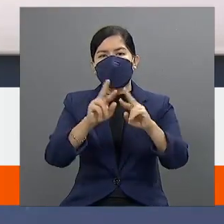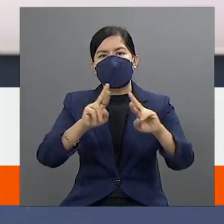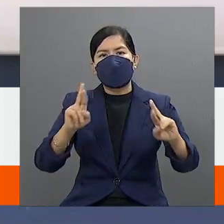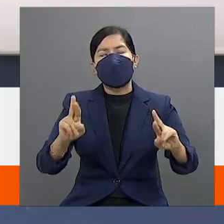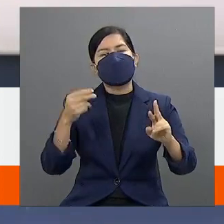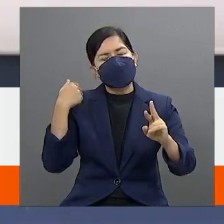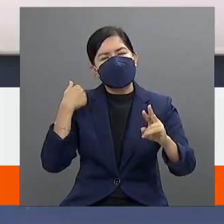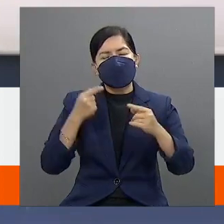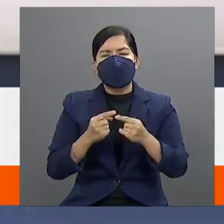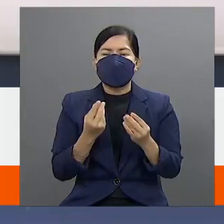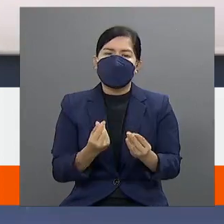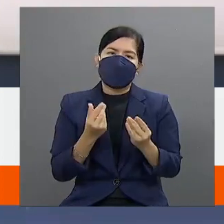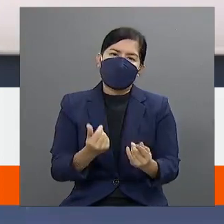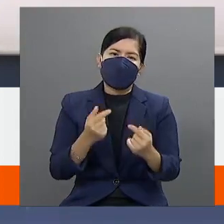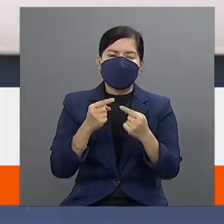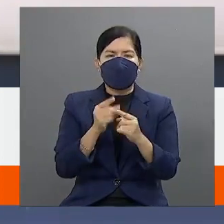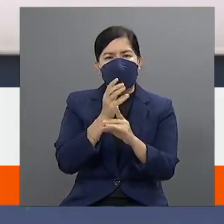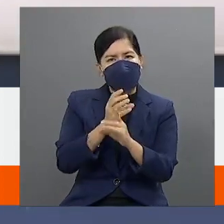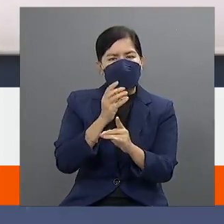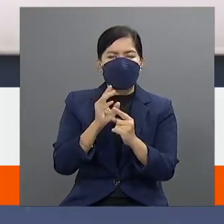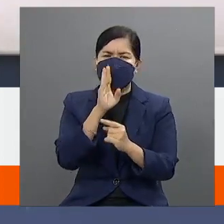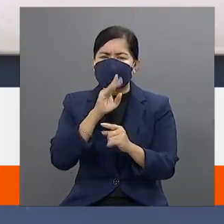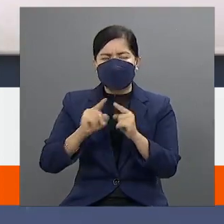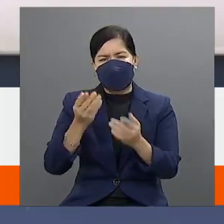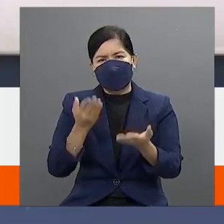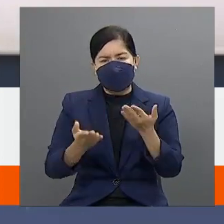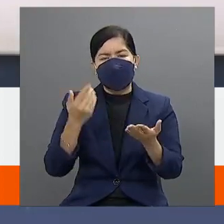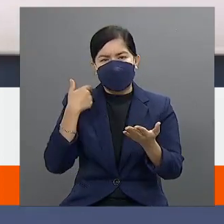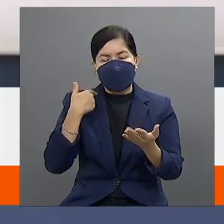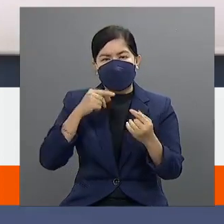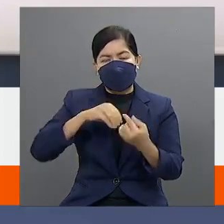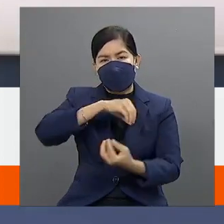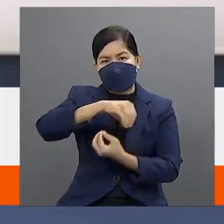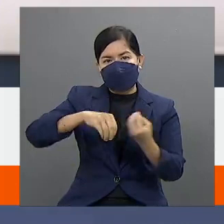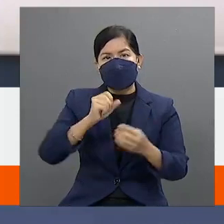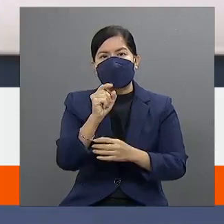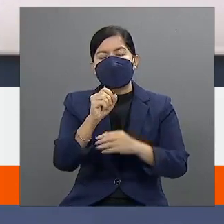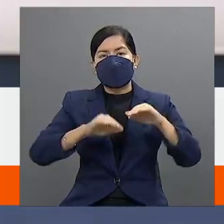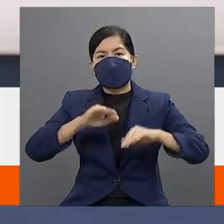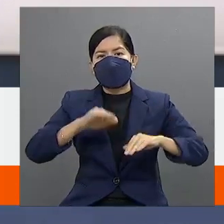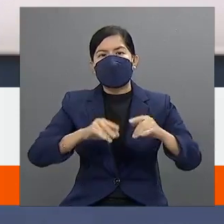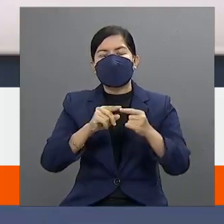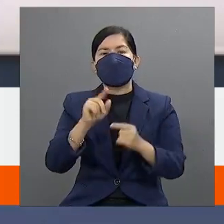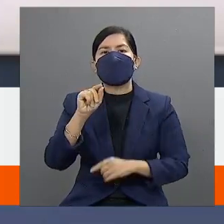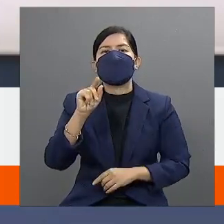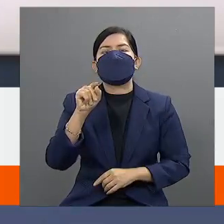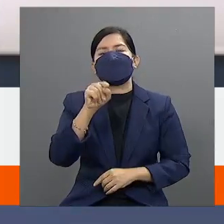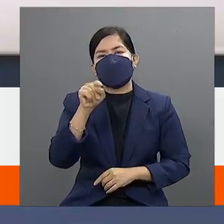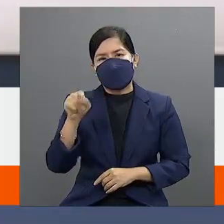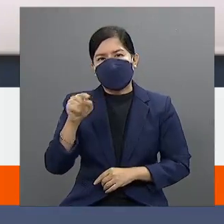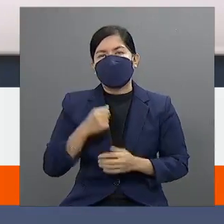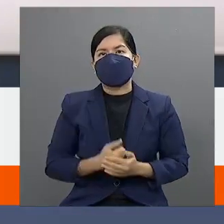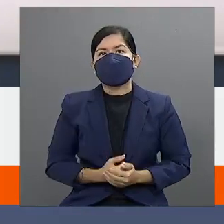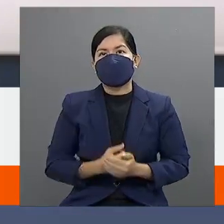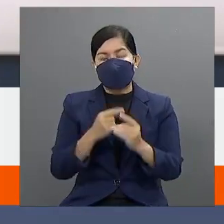20% ของระบบเศรษฐกิจไทยนะครับซึ่งระบบเศรษฐกิจไทยเนี่ยมีเม็ดเงินสะพัดเนี่ยเดือนนึงเนี่ยประมาณนะ